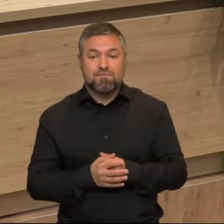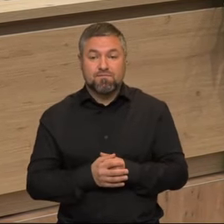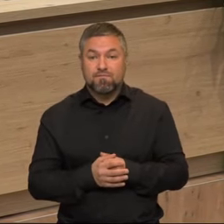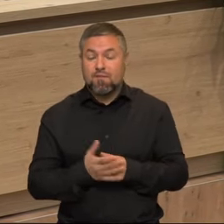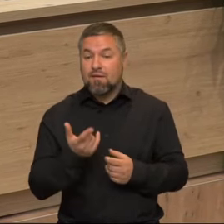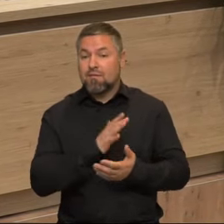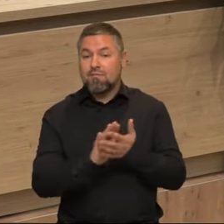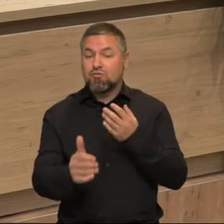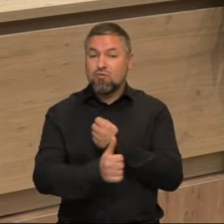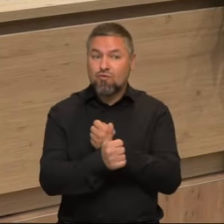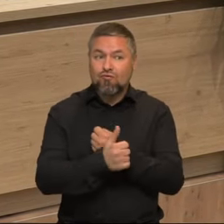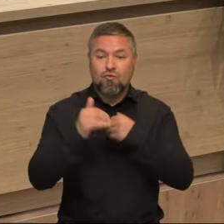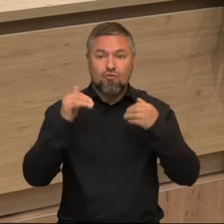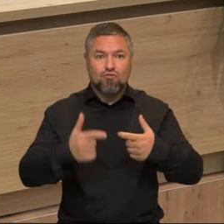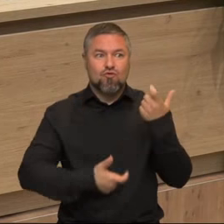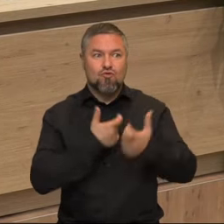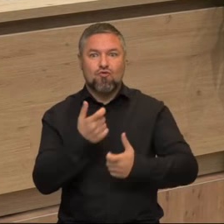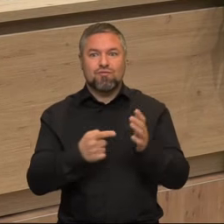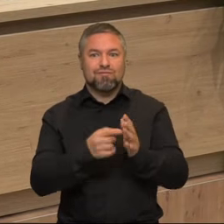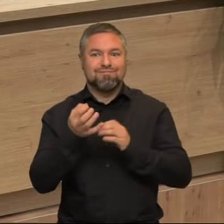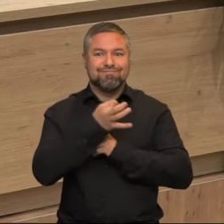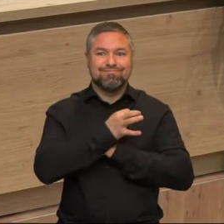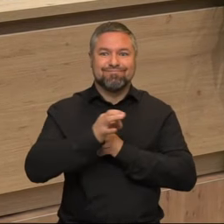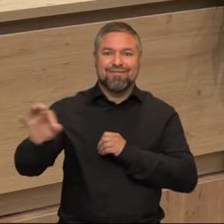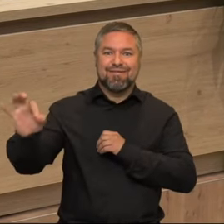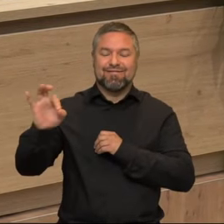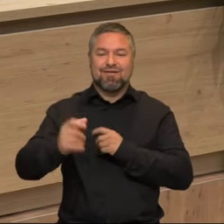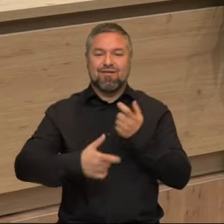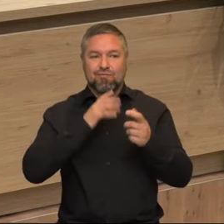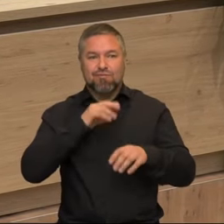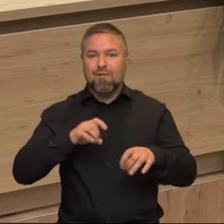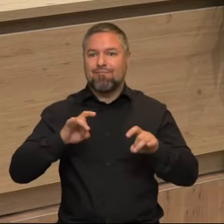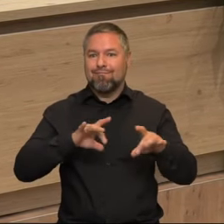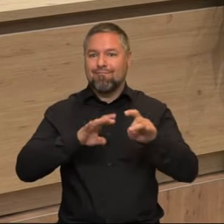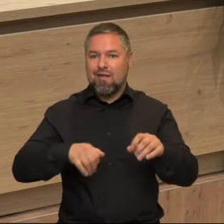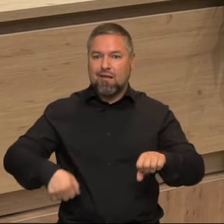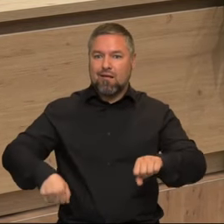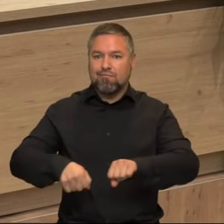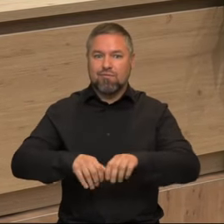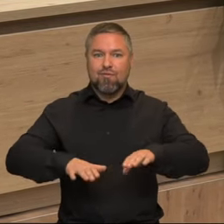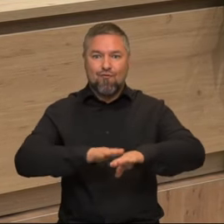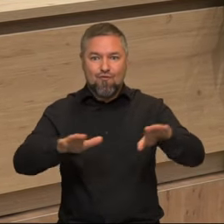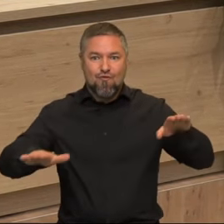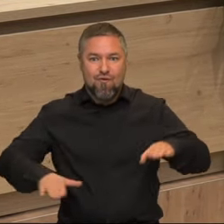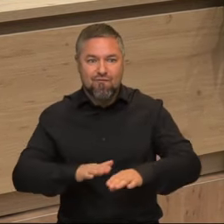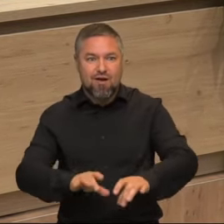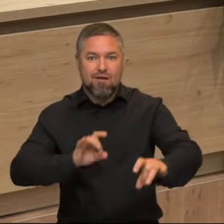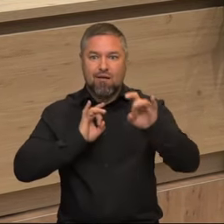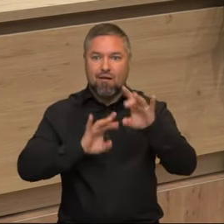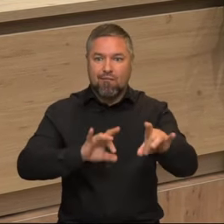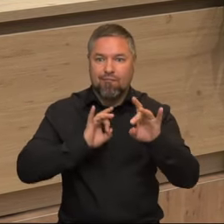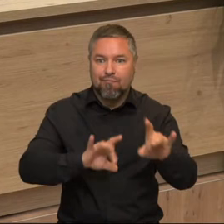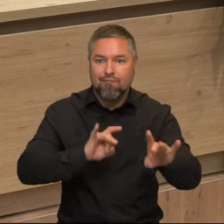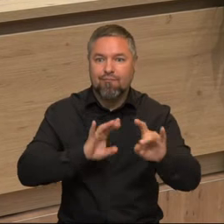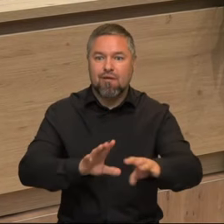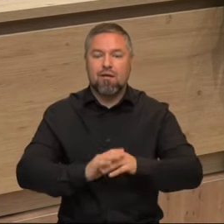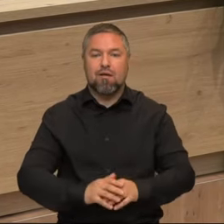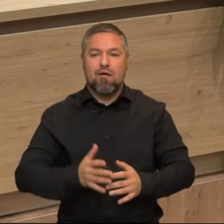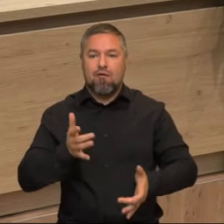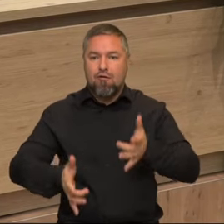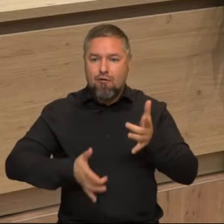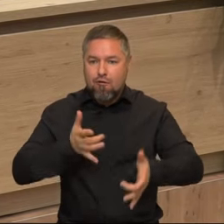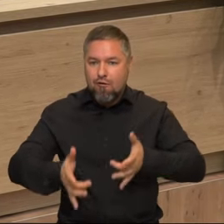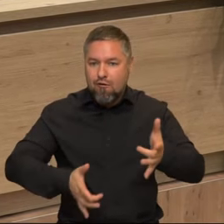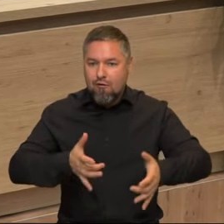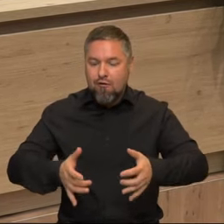Nie bez powodu możemy określić go mianem specjalnego triatlonu. Pływanie, biegi i